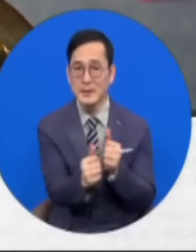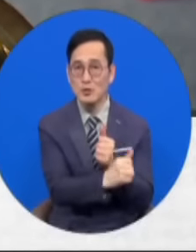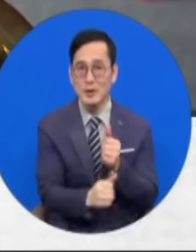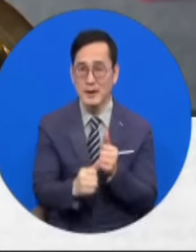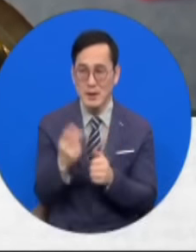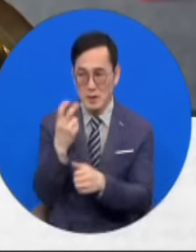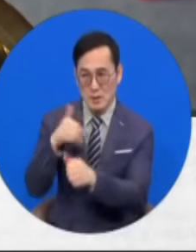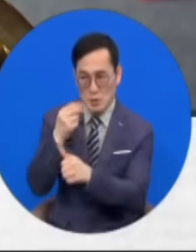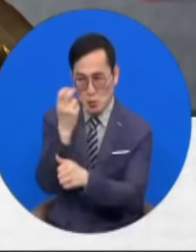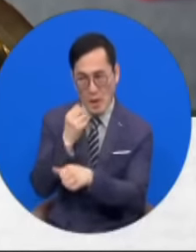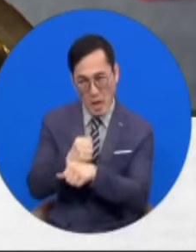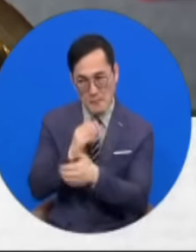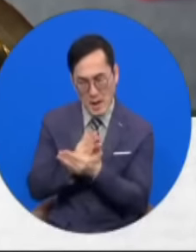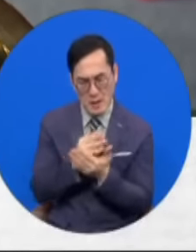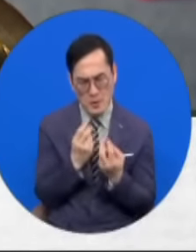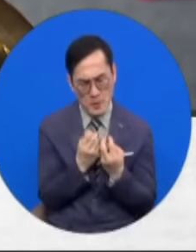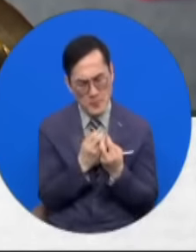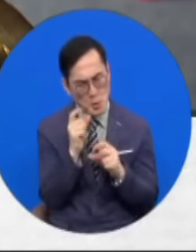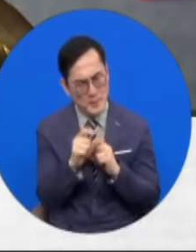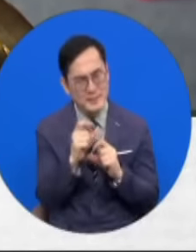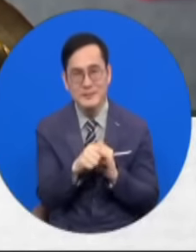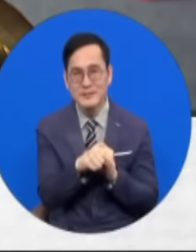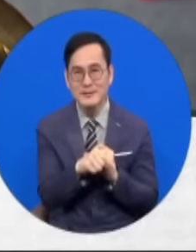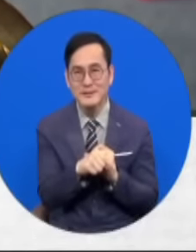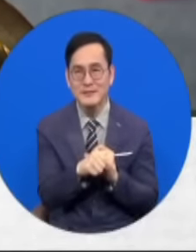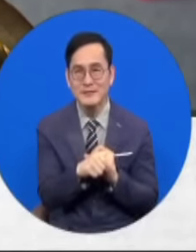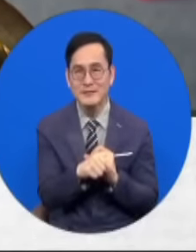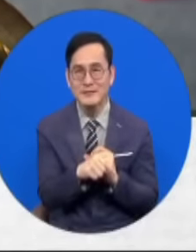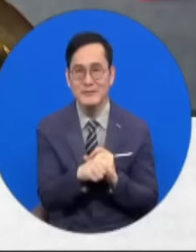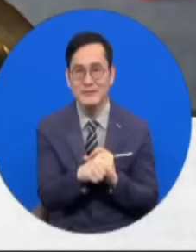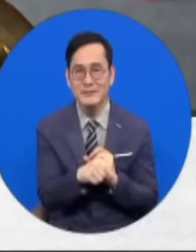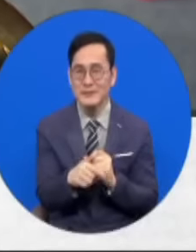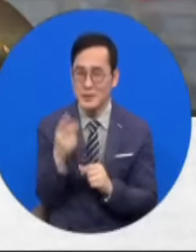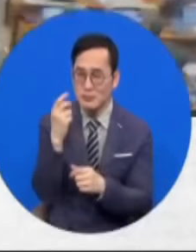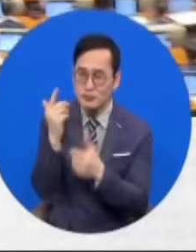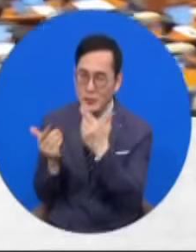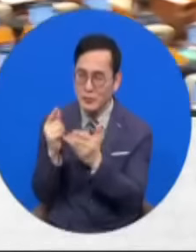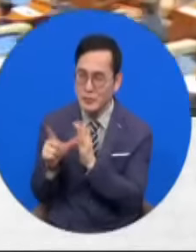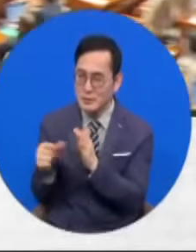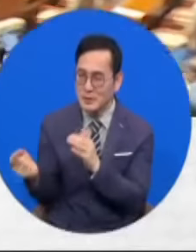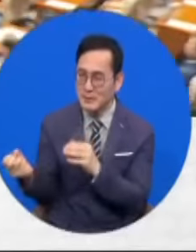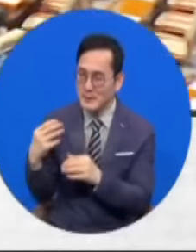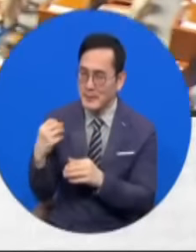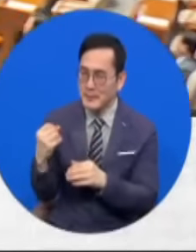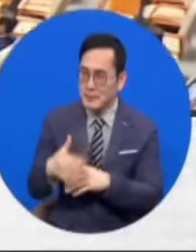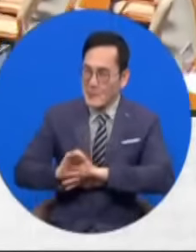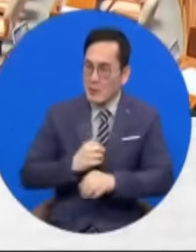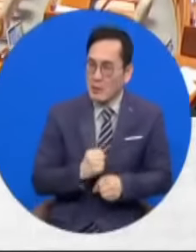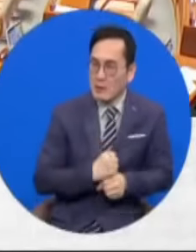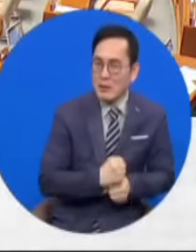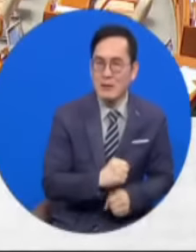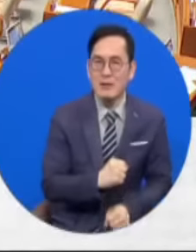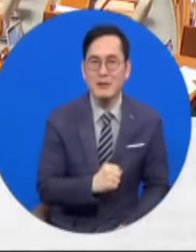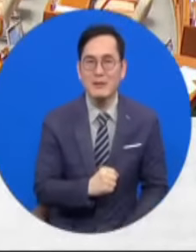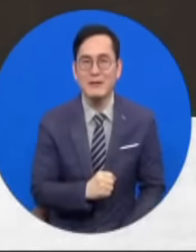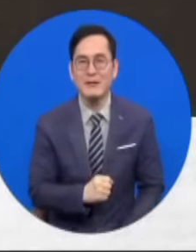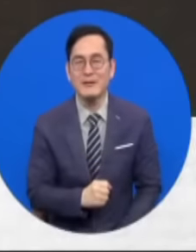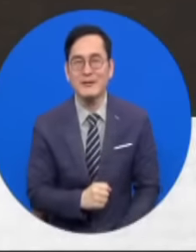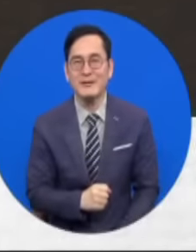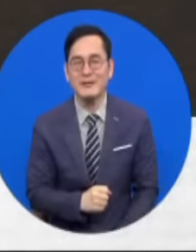왜냐면 조사를 하게 되면 이제 사실은 우리가 몰랐던 것들이 또 나올 가능성이 크거든요 그래서 지금은 할 가능성이